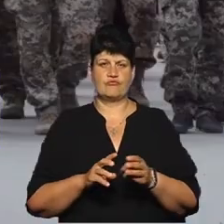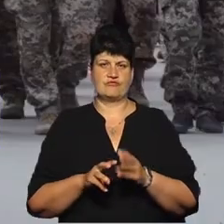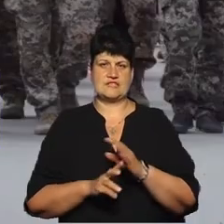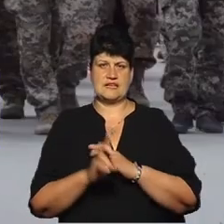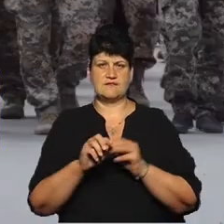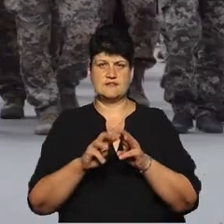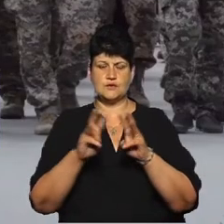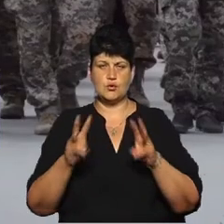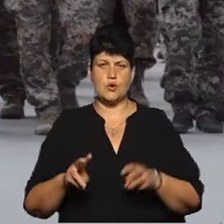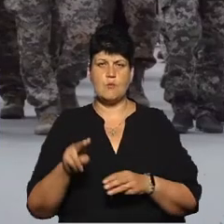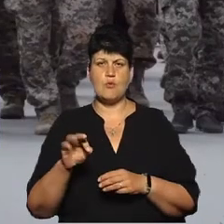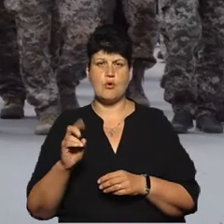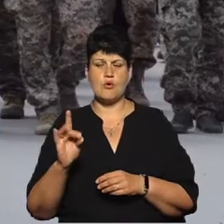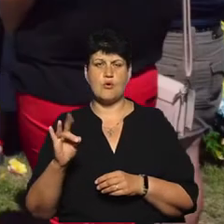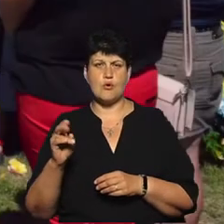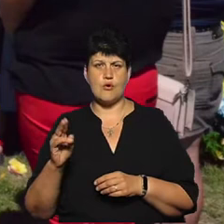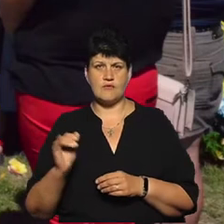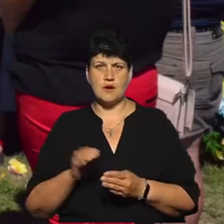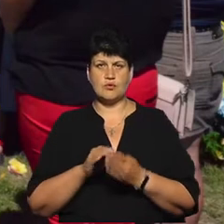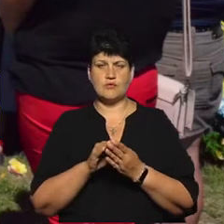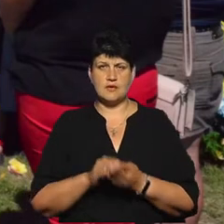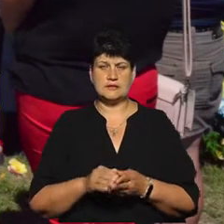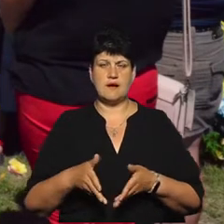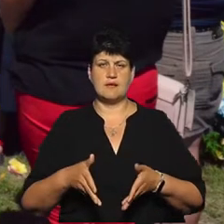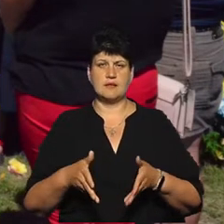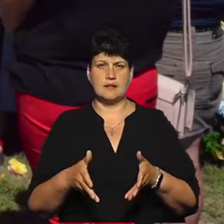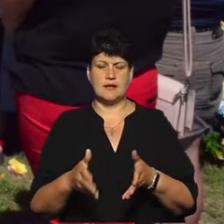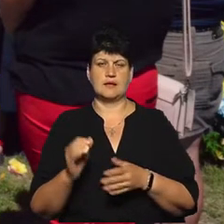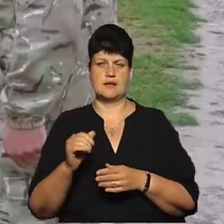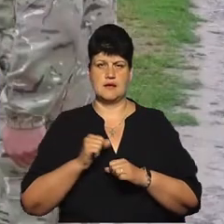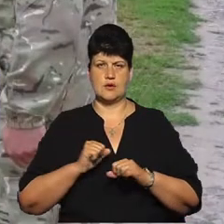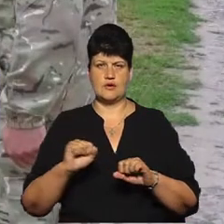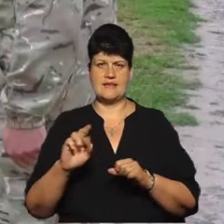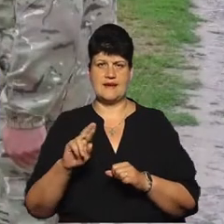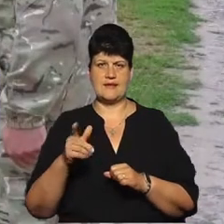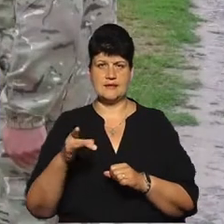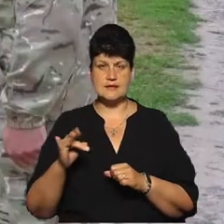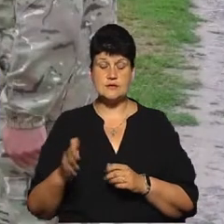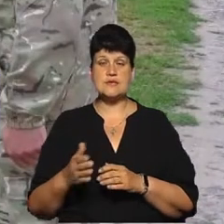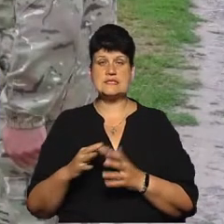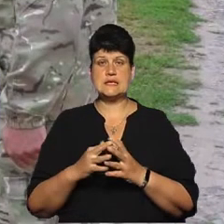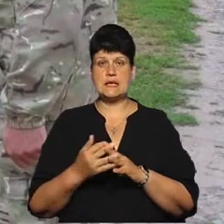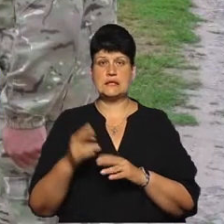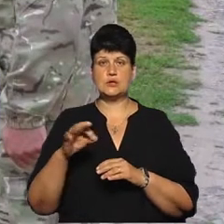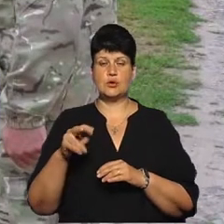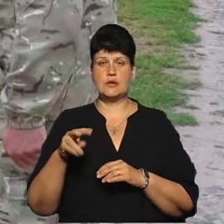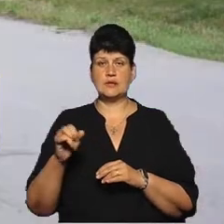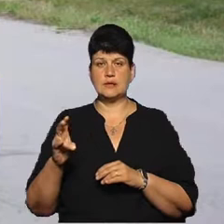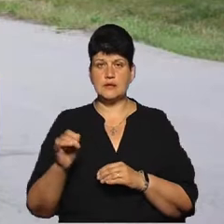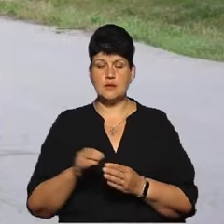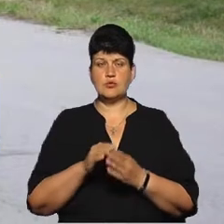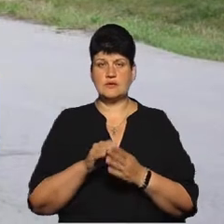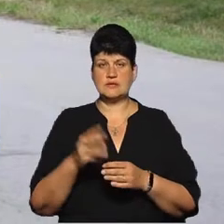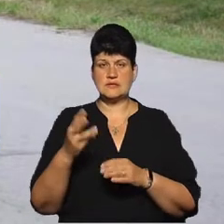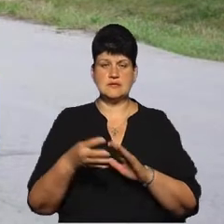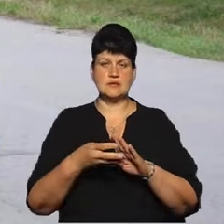Чорткові, а поховали військових на Алеї Героїв на Ягільницькому кладовищі. У селі Долина Теребовлянської громади поховали